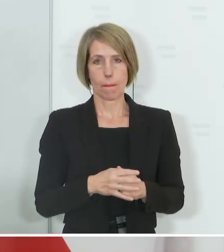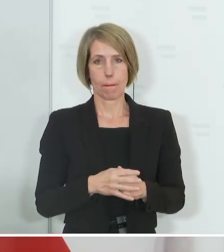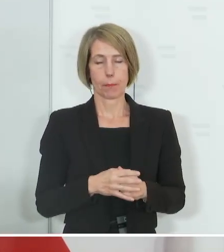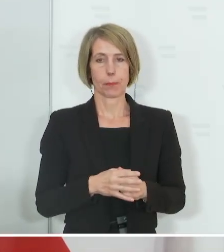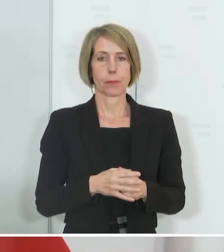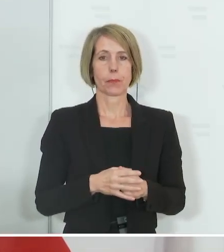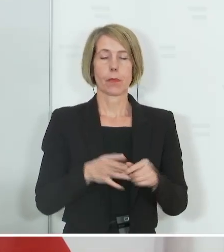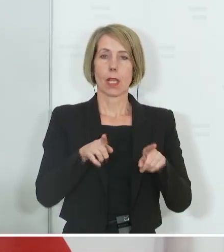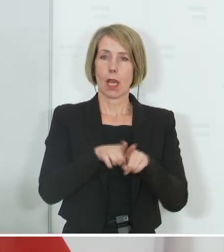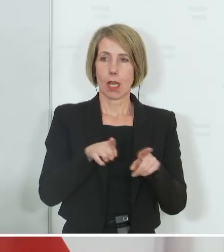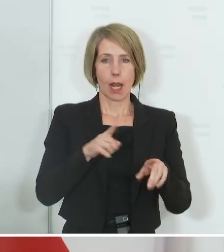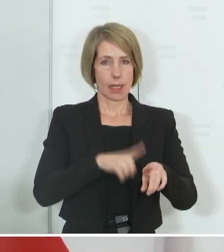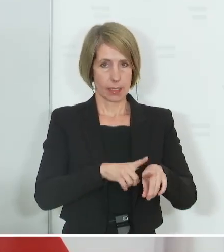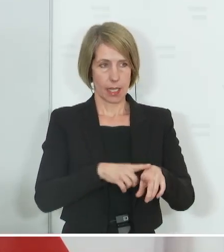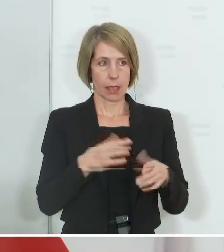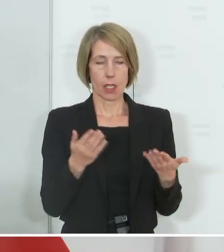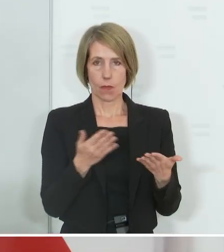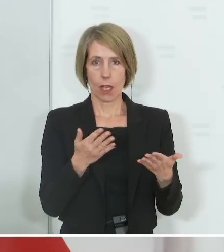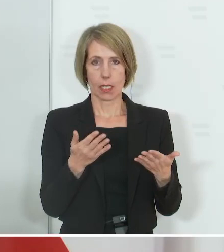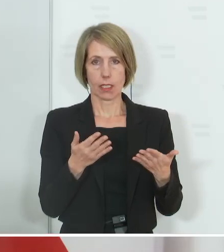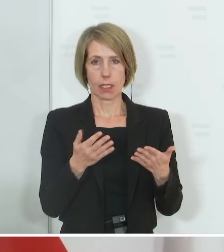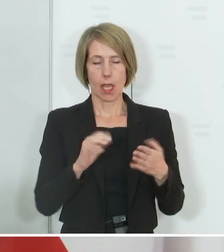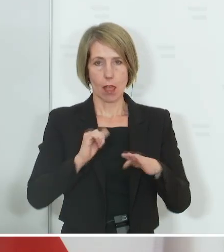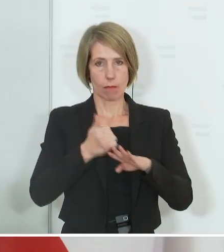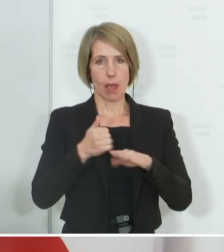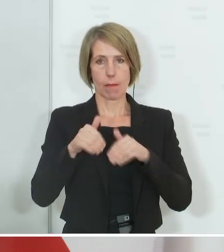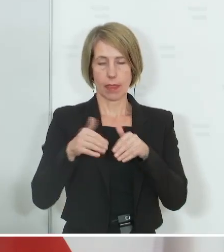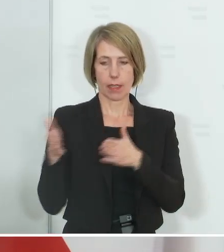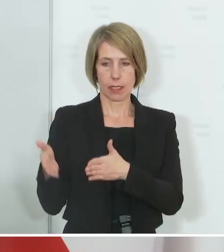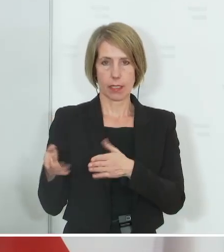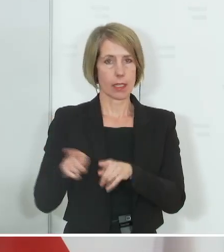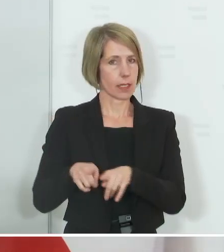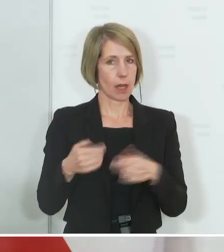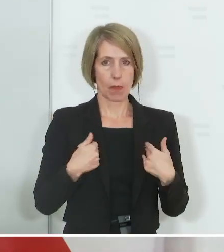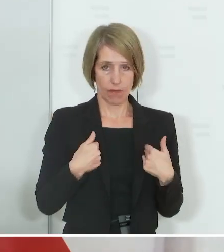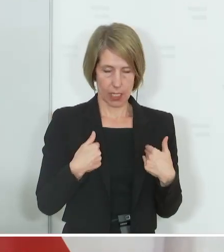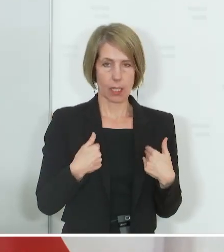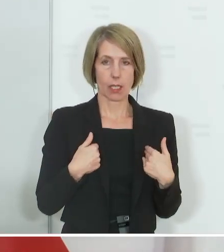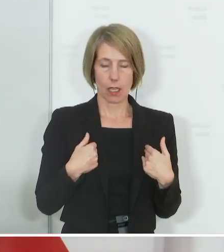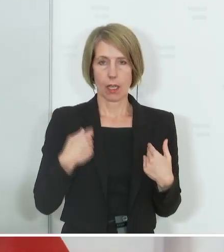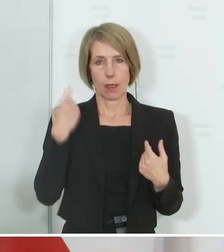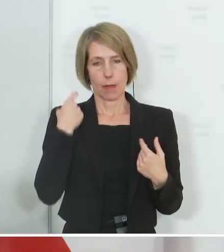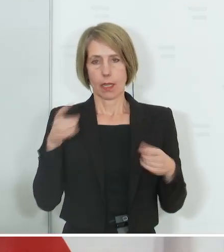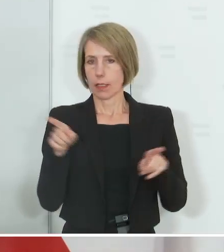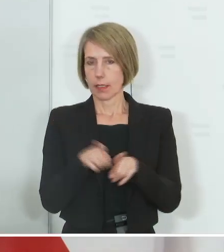Und gleichzeitig sind der Premierminister und ich der gleichen Überzeugung, dass es wichtig ist,